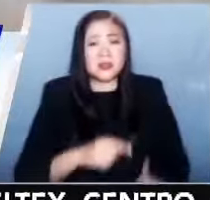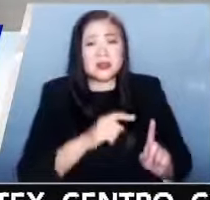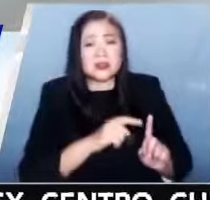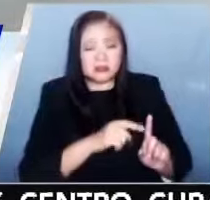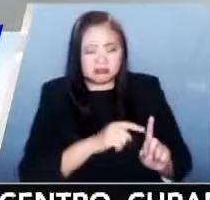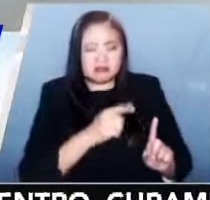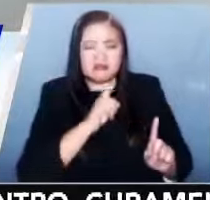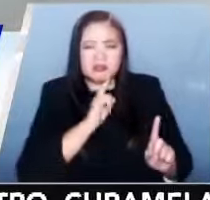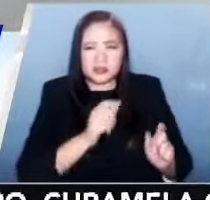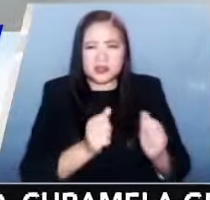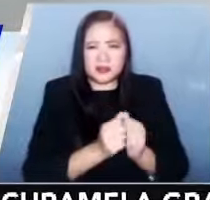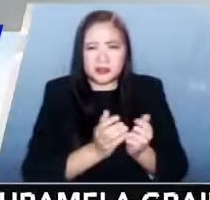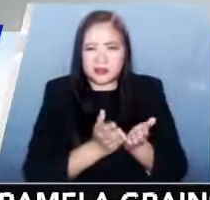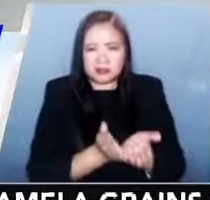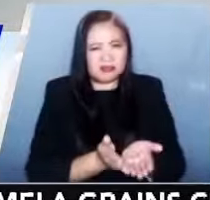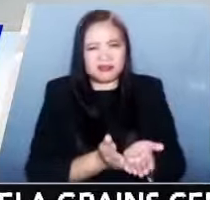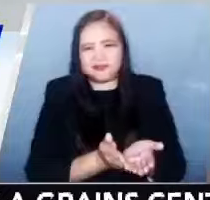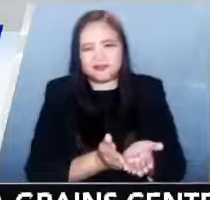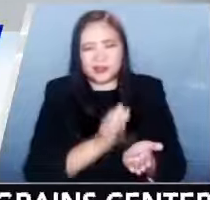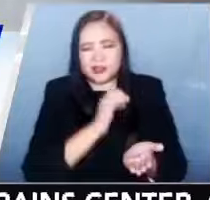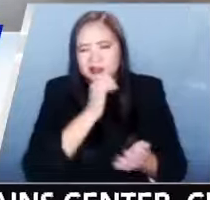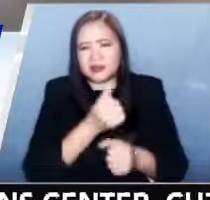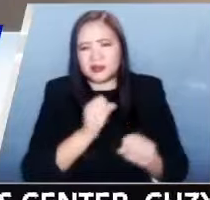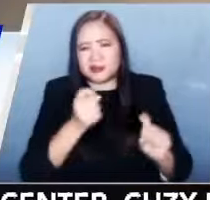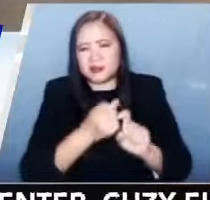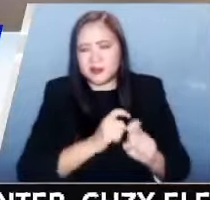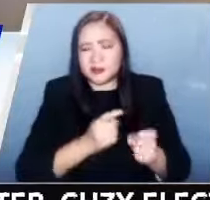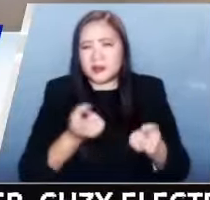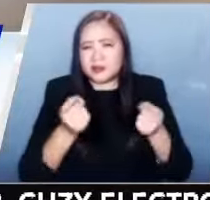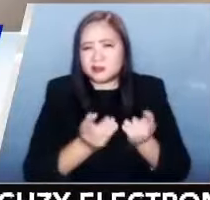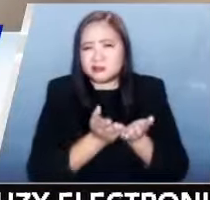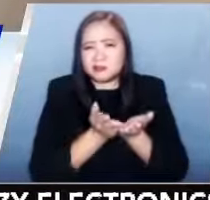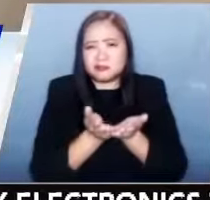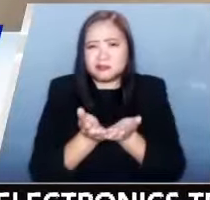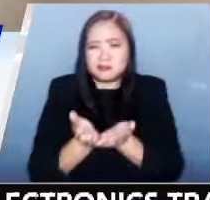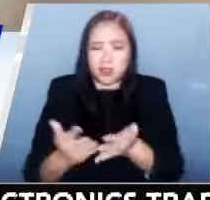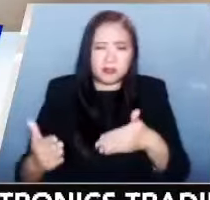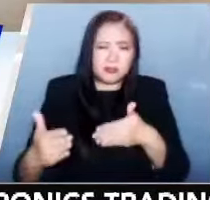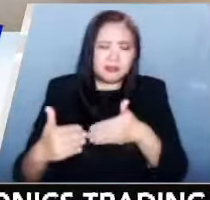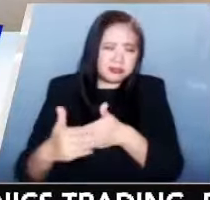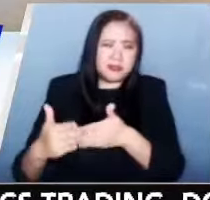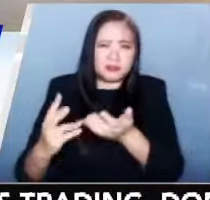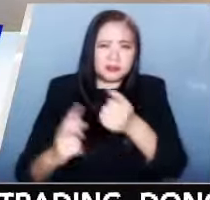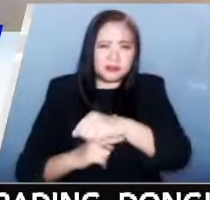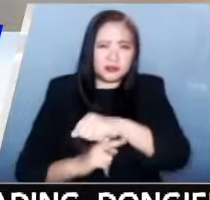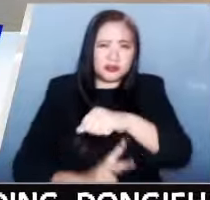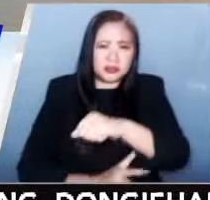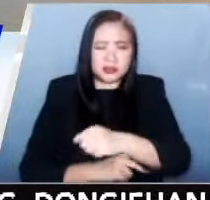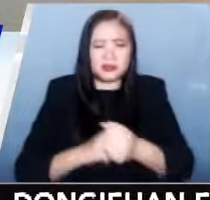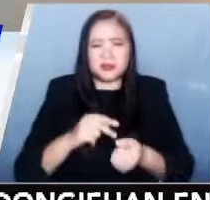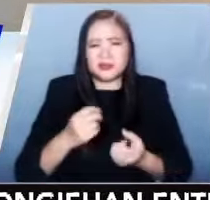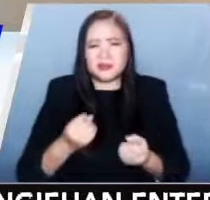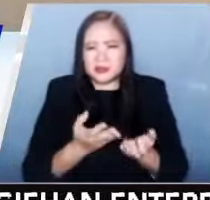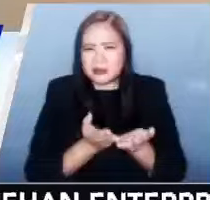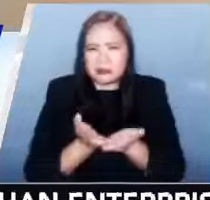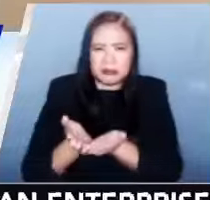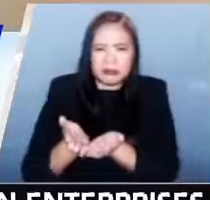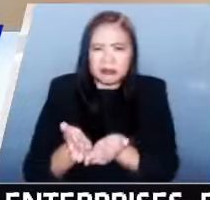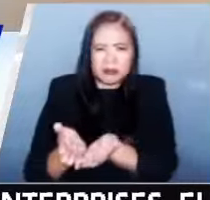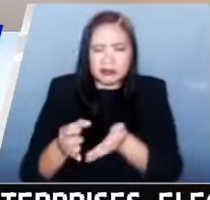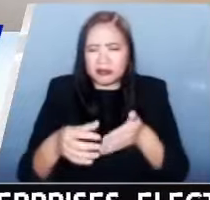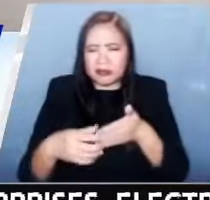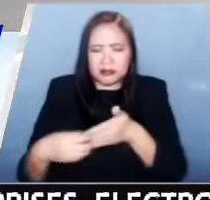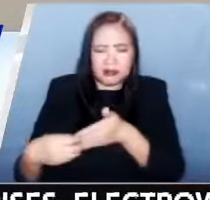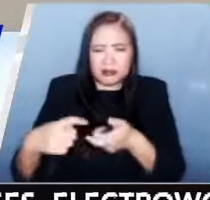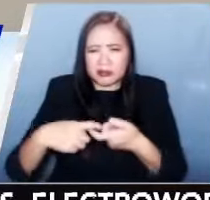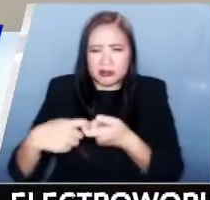hindi nakaligtas sa naganap na barge incident noong kasagsagan ng bagyo na tumangay ng mga barge at tugboat at bumangga sa F.